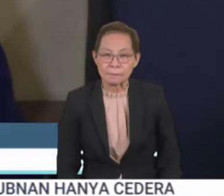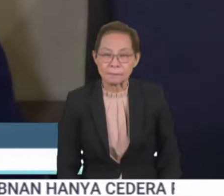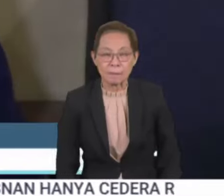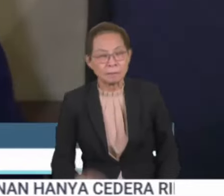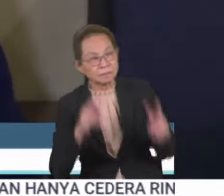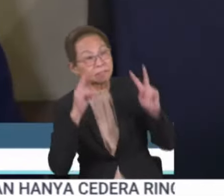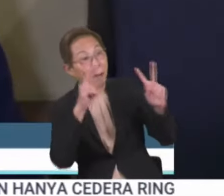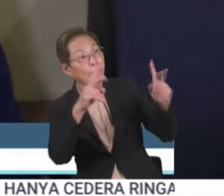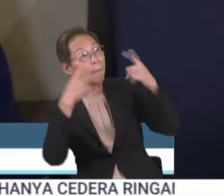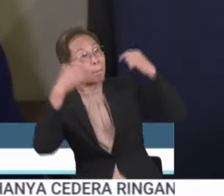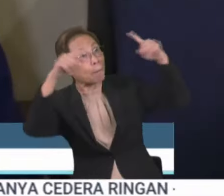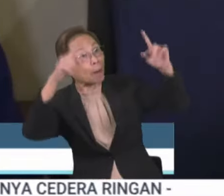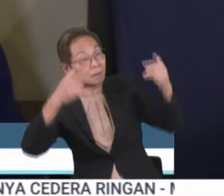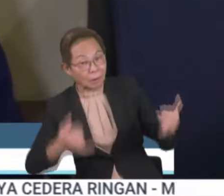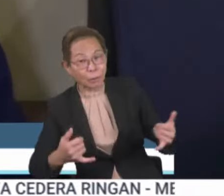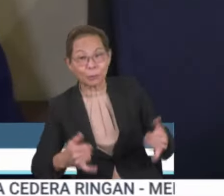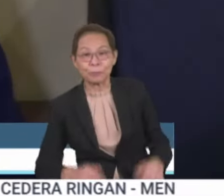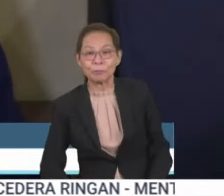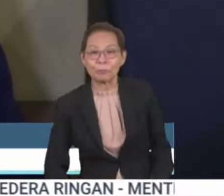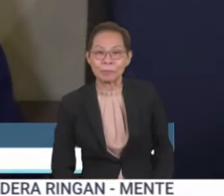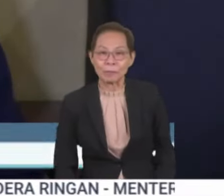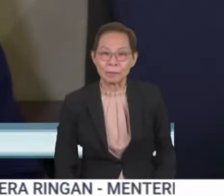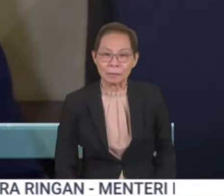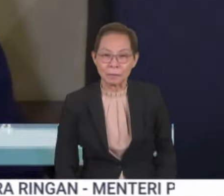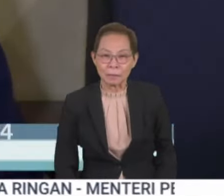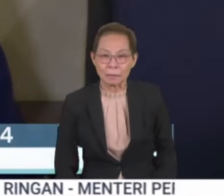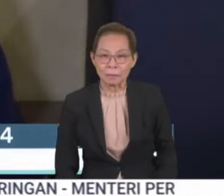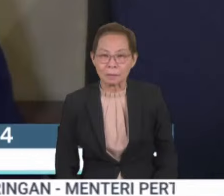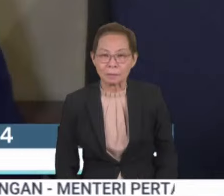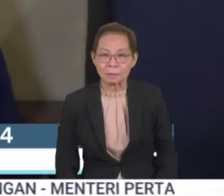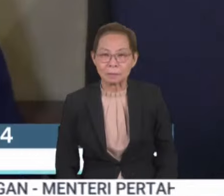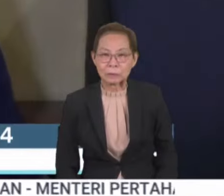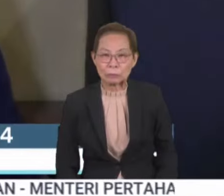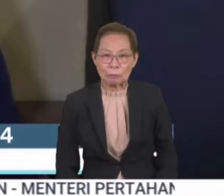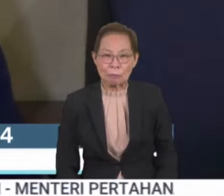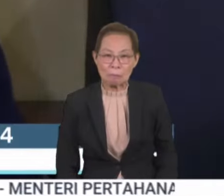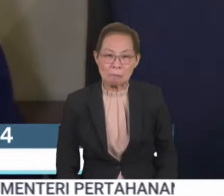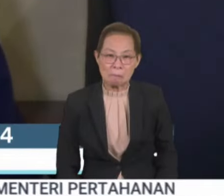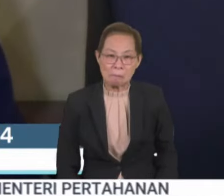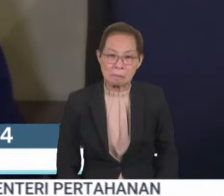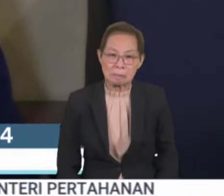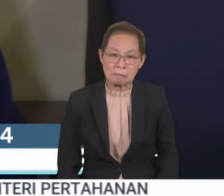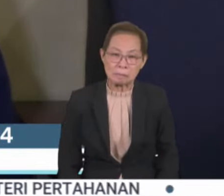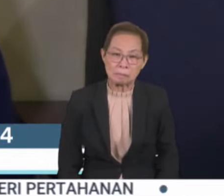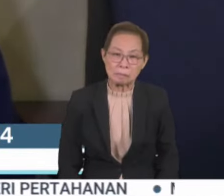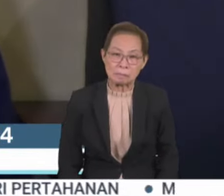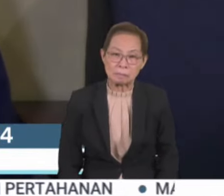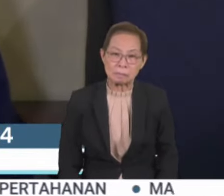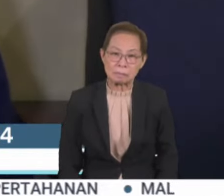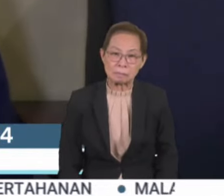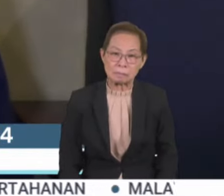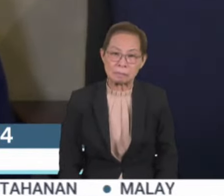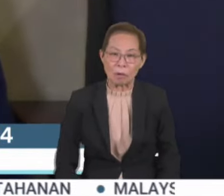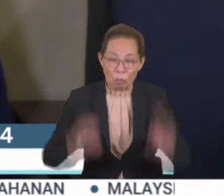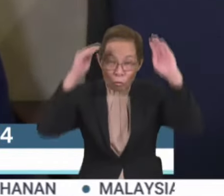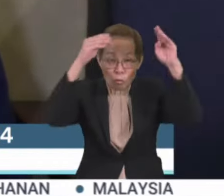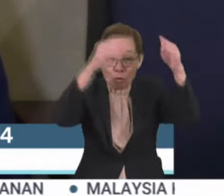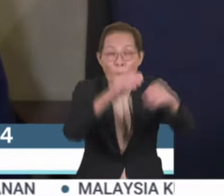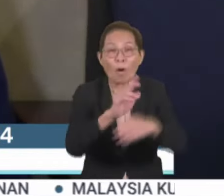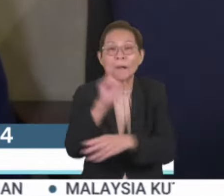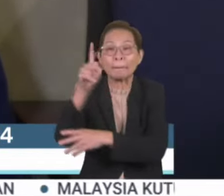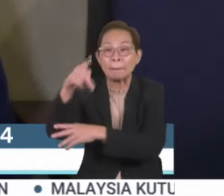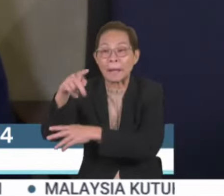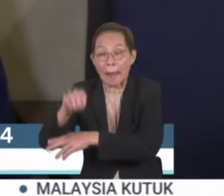Hasilnya dan diharapkan mencapai objektifnya dalam menyebarluaskan tentang fokus Kementerian